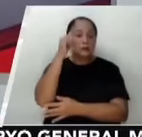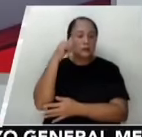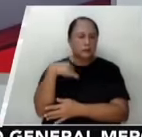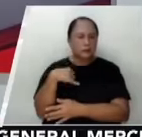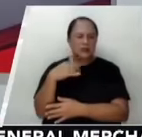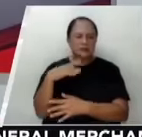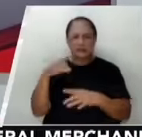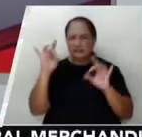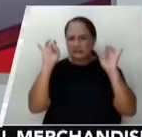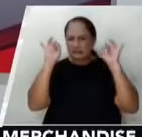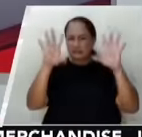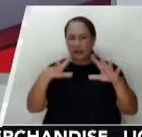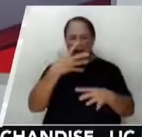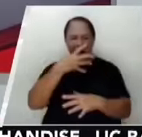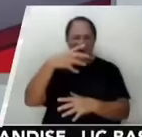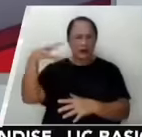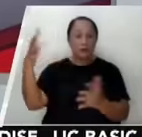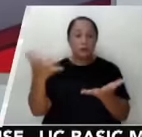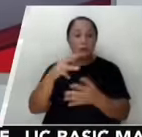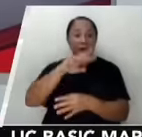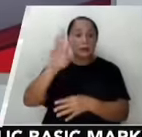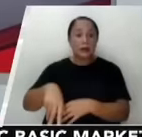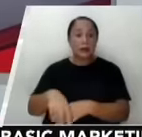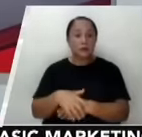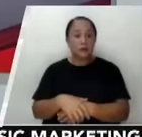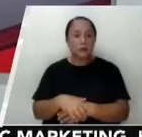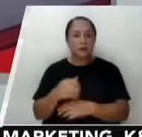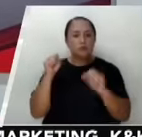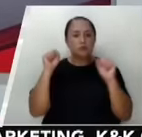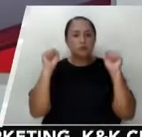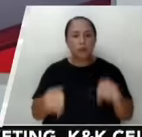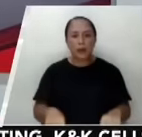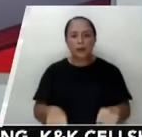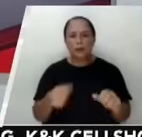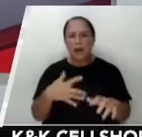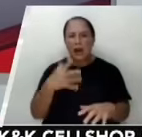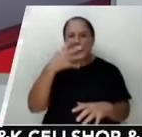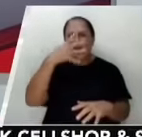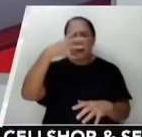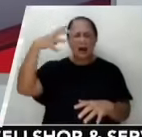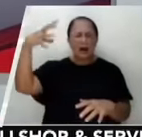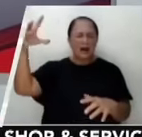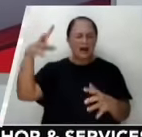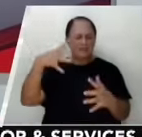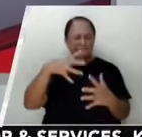ang init sa Metro Manila na posibleng mauwi sa heat stroke.